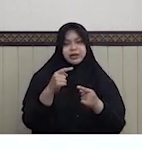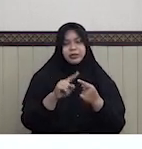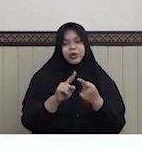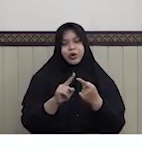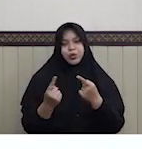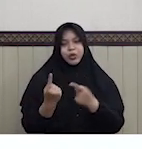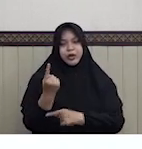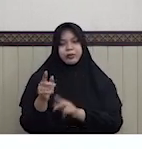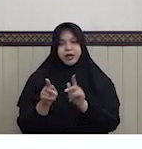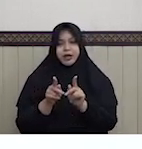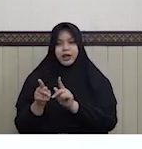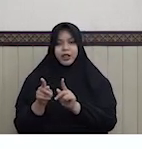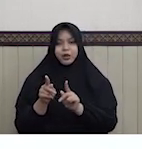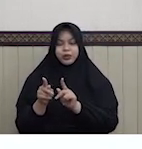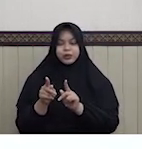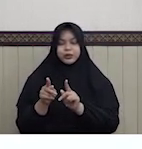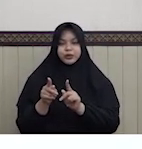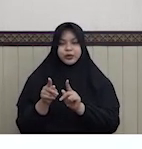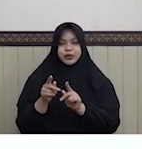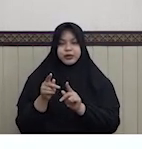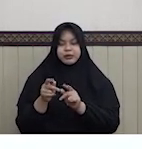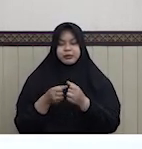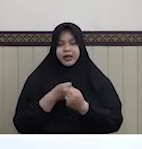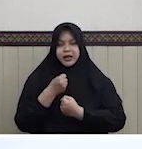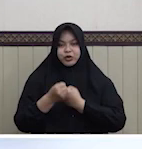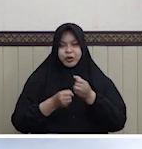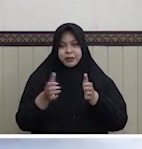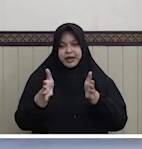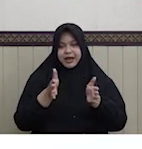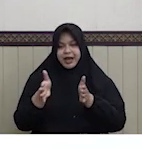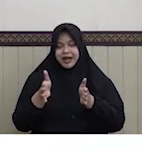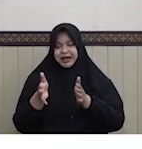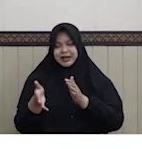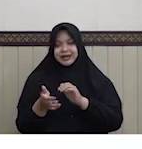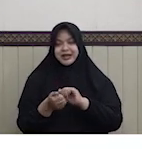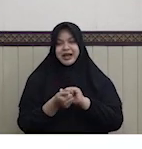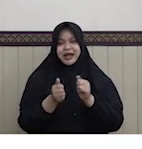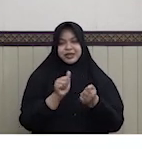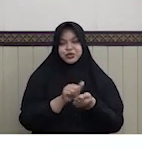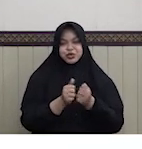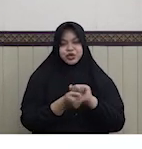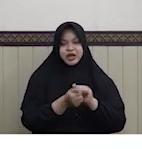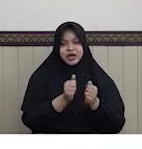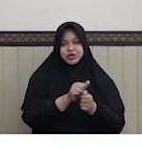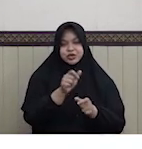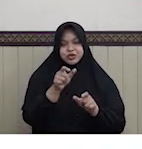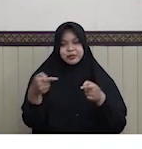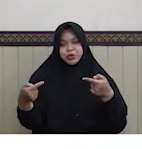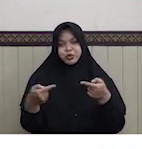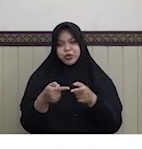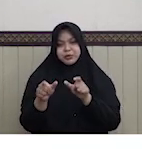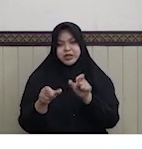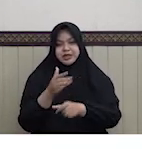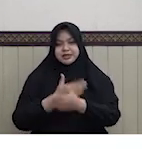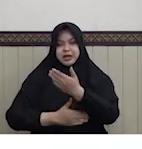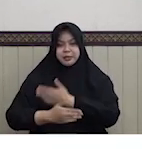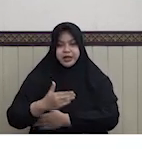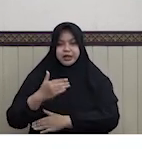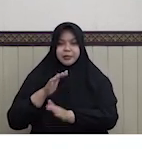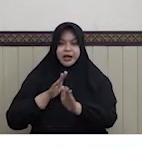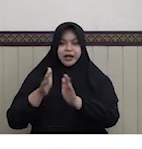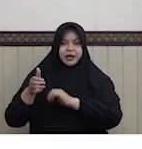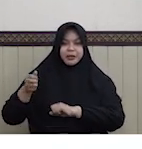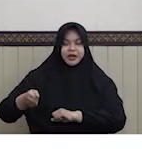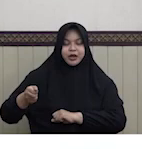menjadi poin utama ketika kita melakukan penanganan pada perkara-perkara disabilitas yang berhadapan dengan